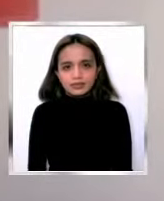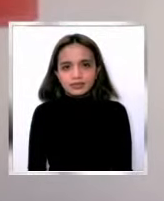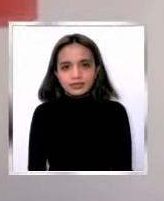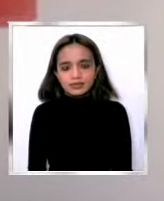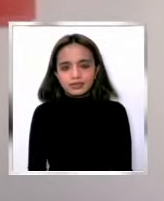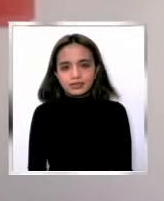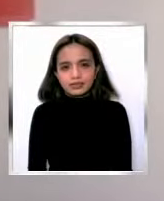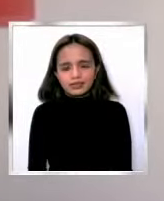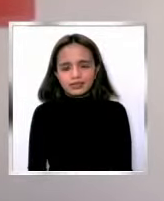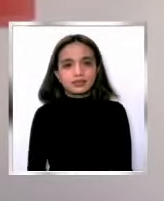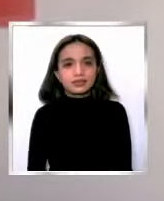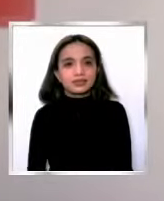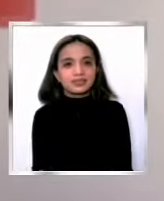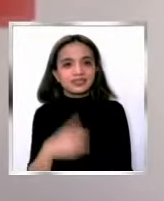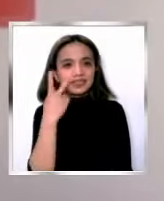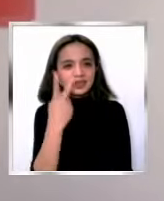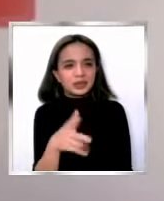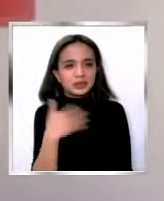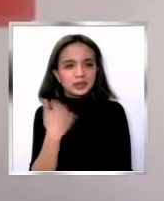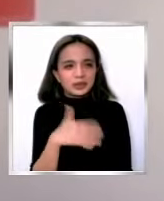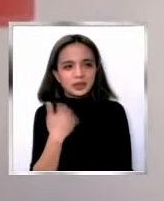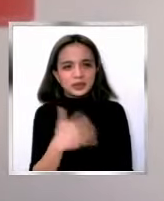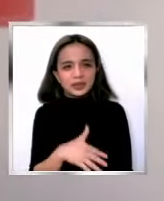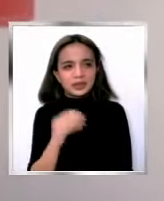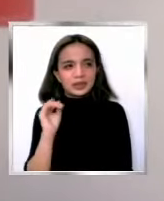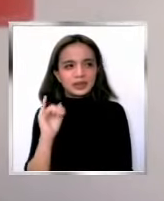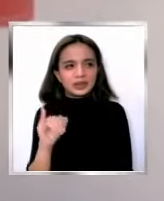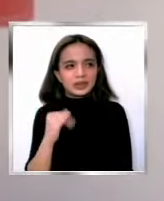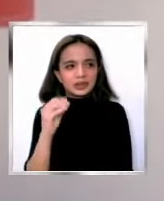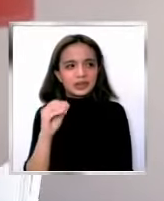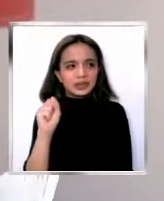Ayan, oh. Go, girl. Josie. Yes, Josie.